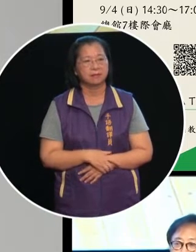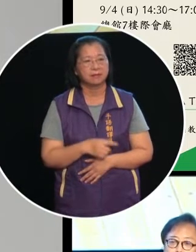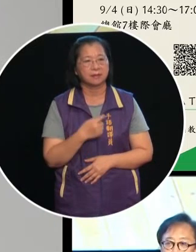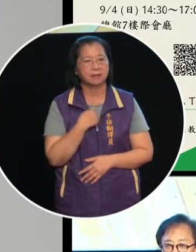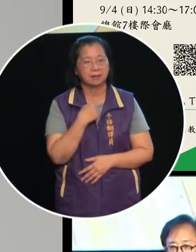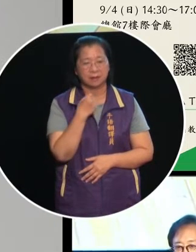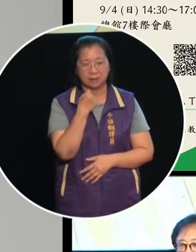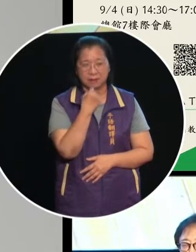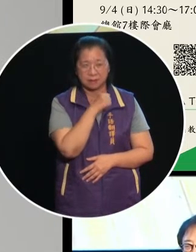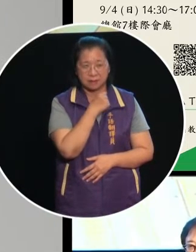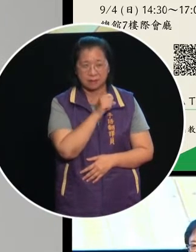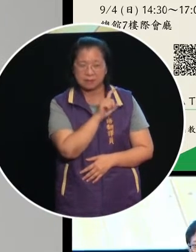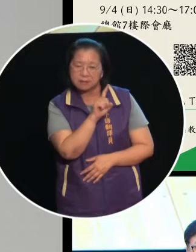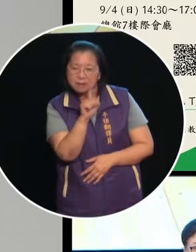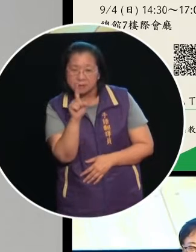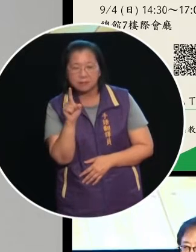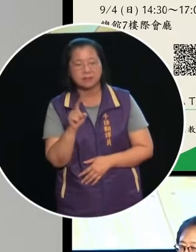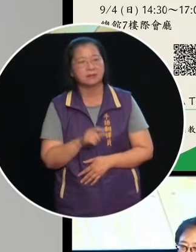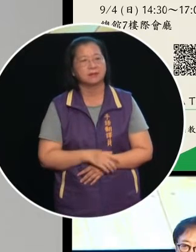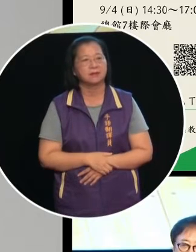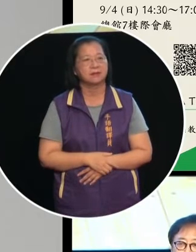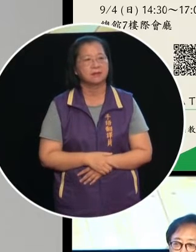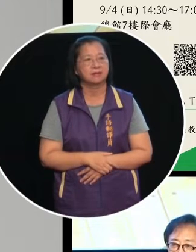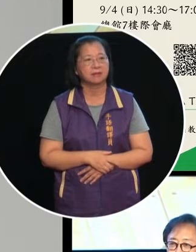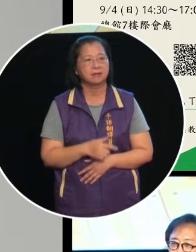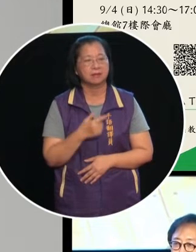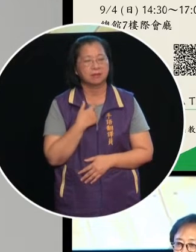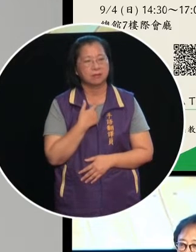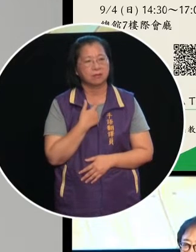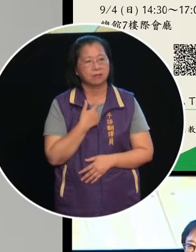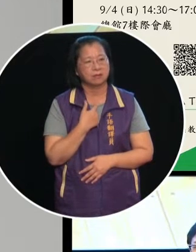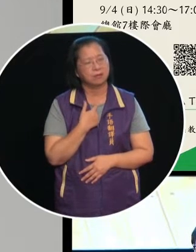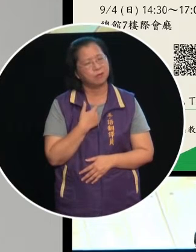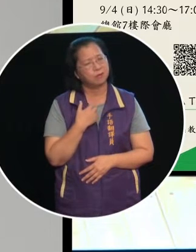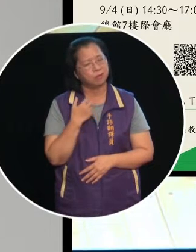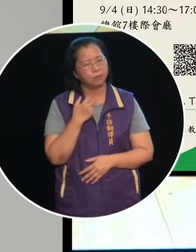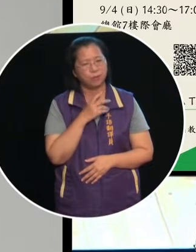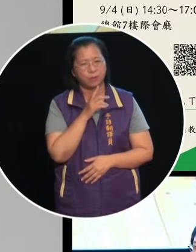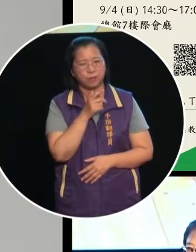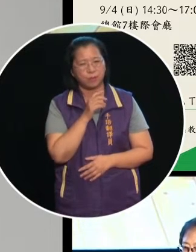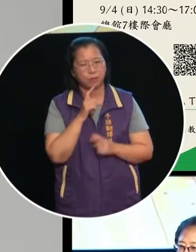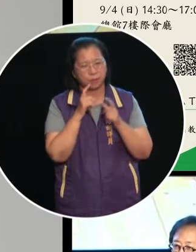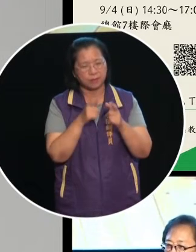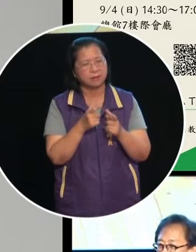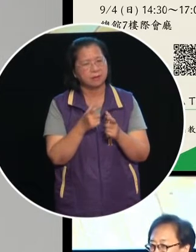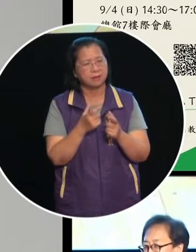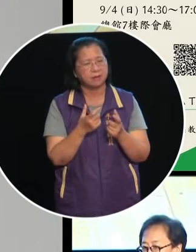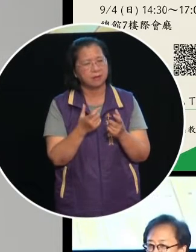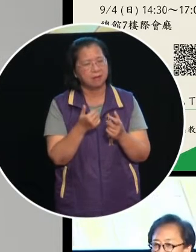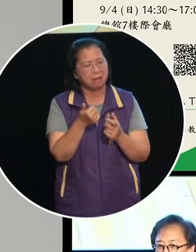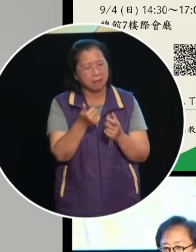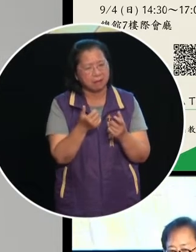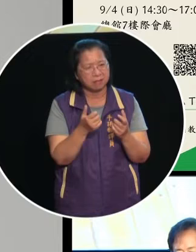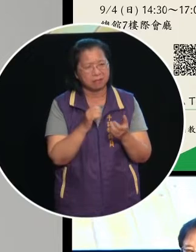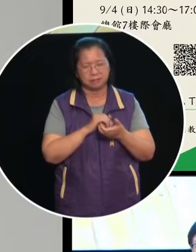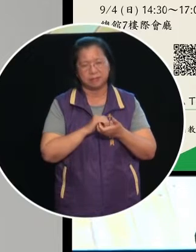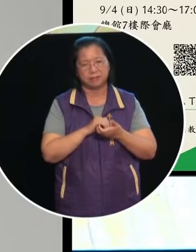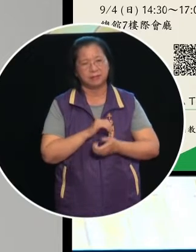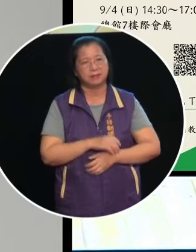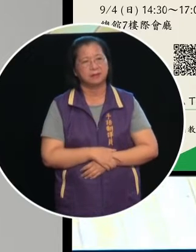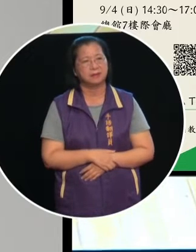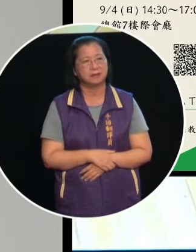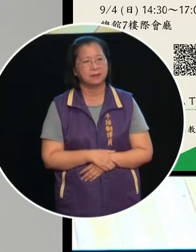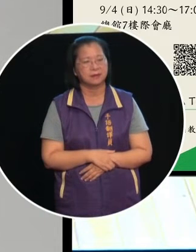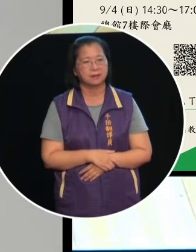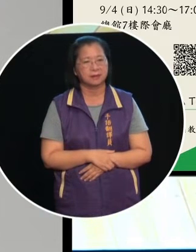台湾人的反应怎么样？我说没有什么反应，他们很没有在意啊，当然在意，